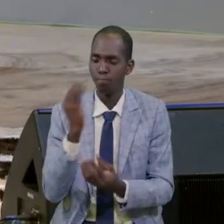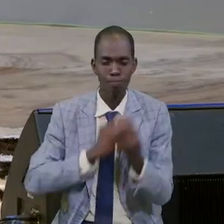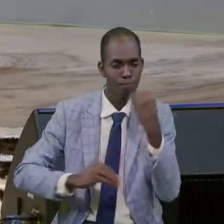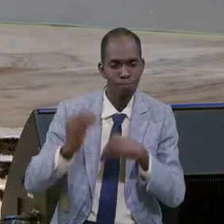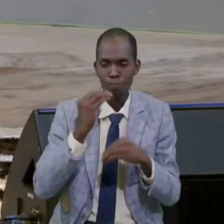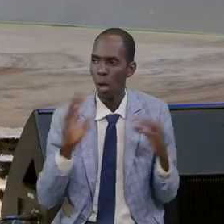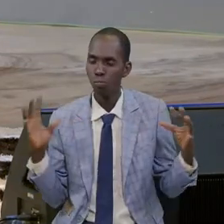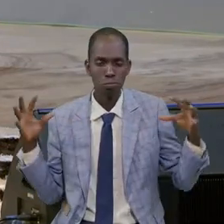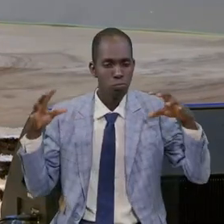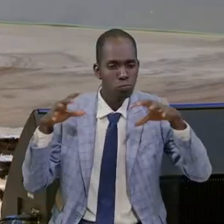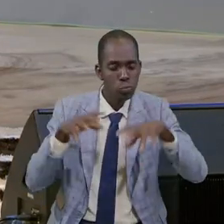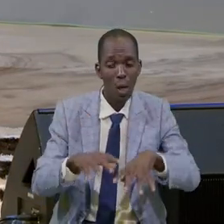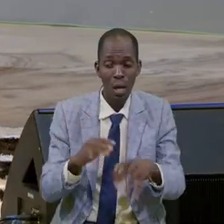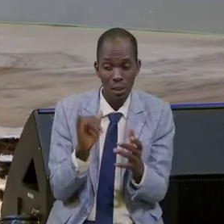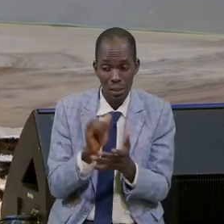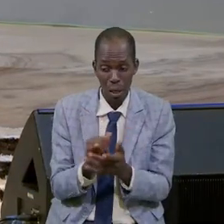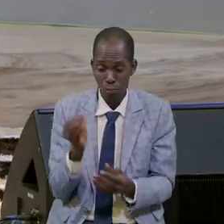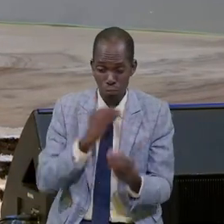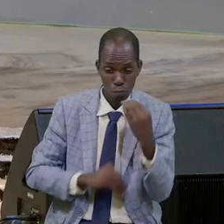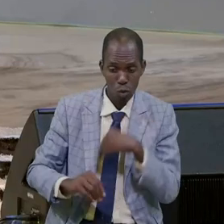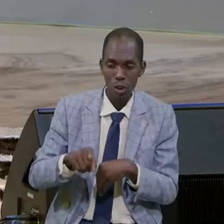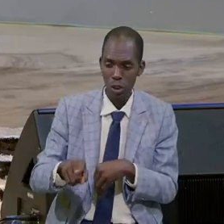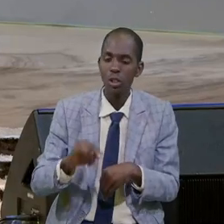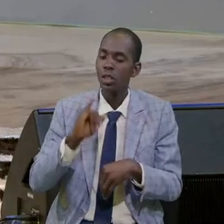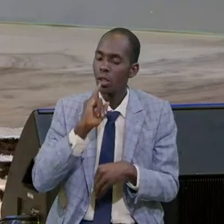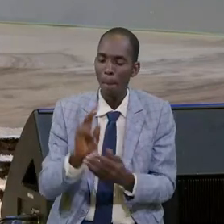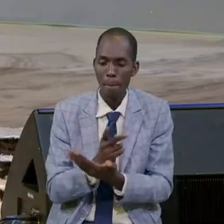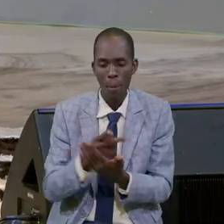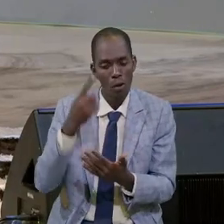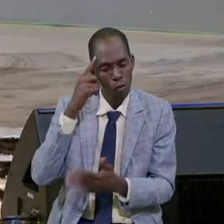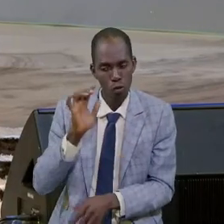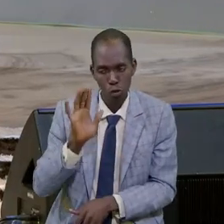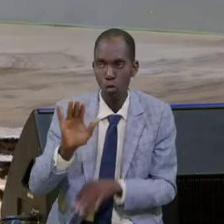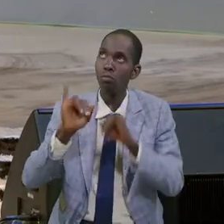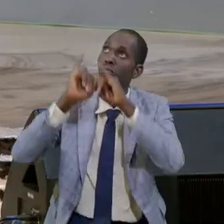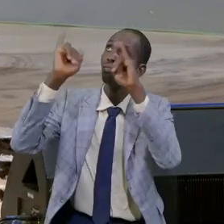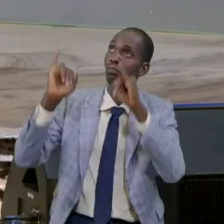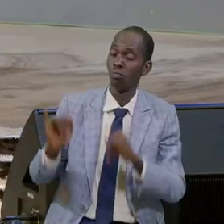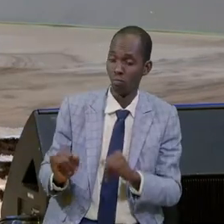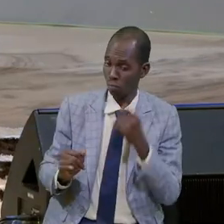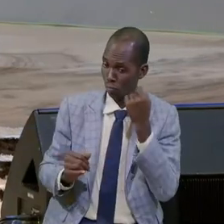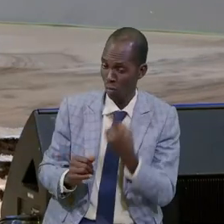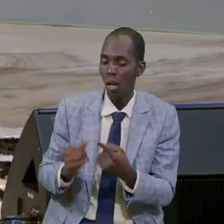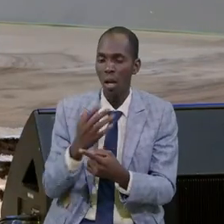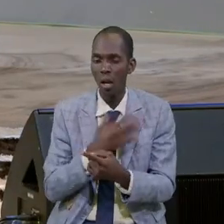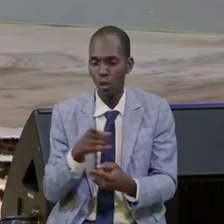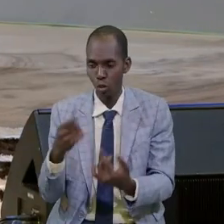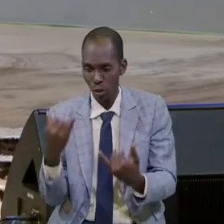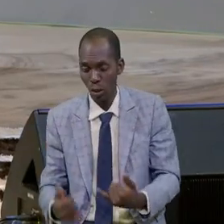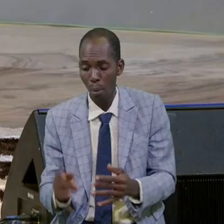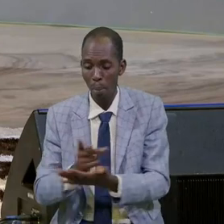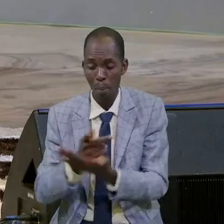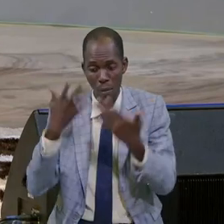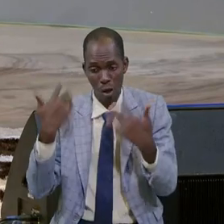un festin et que tu sacrifies ça aux idoles et que tu invites les voisins, les